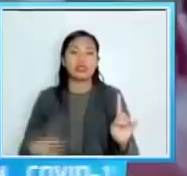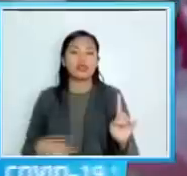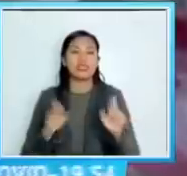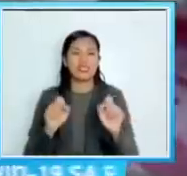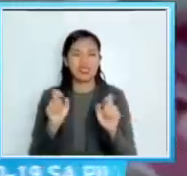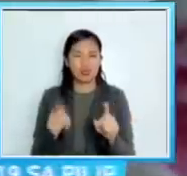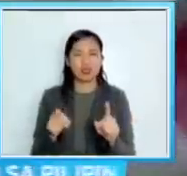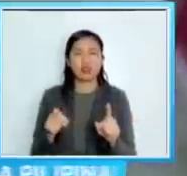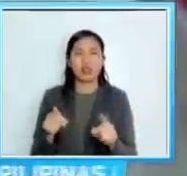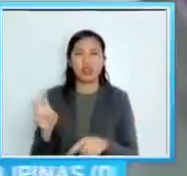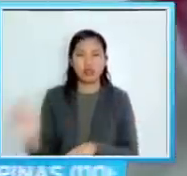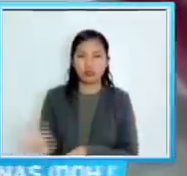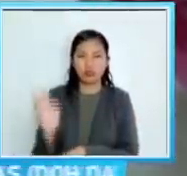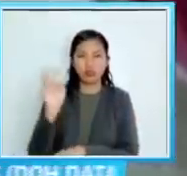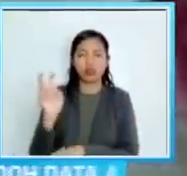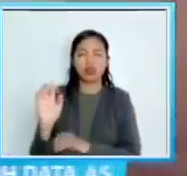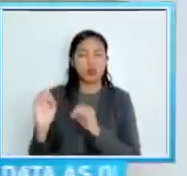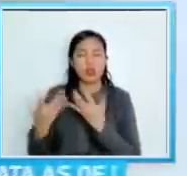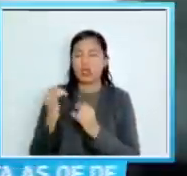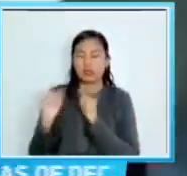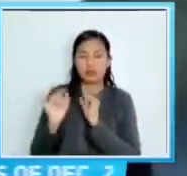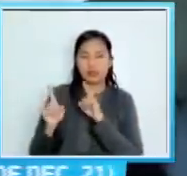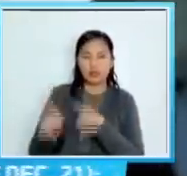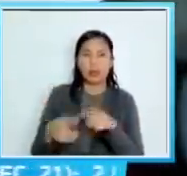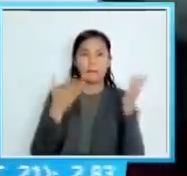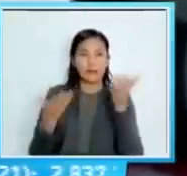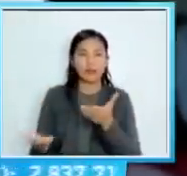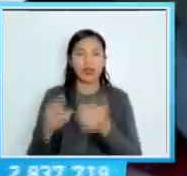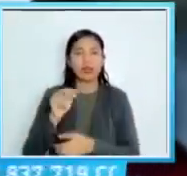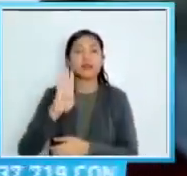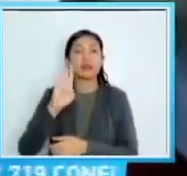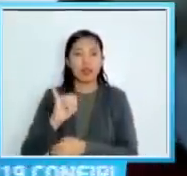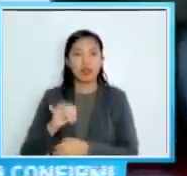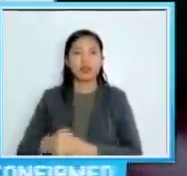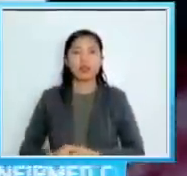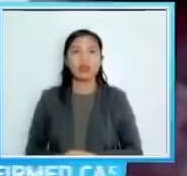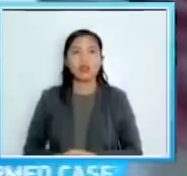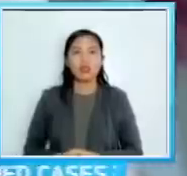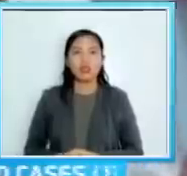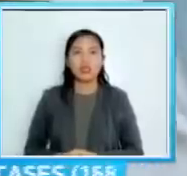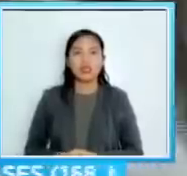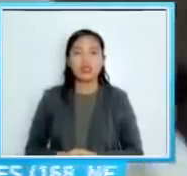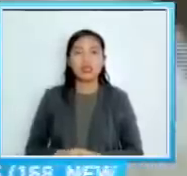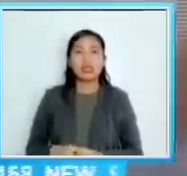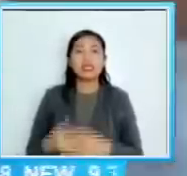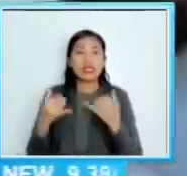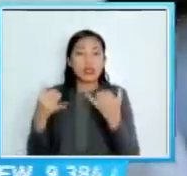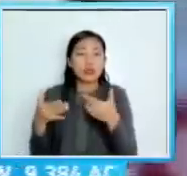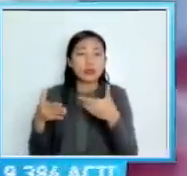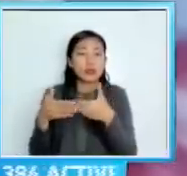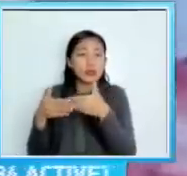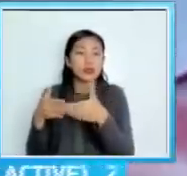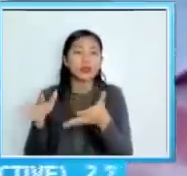Hindi siya nagbigay ng pahayag at dinala na sa NBI Detention Center. Itinuturing ng vulnerable o lumiliit na ang populasyon ng mga king